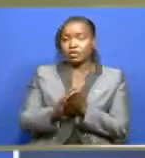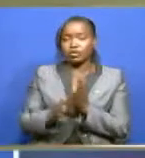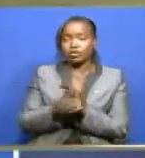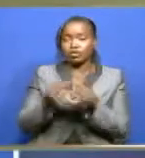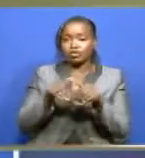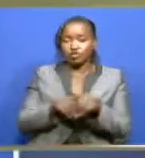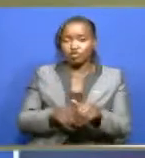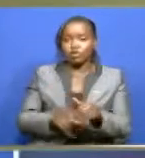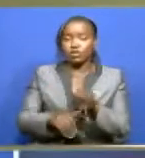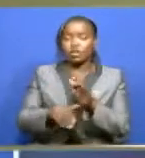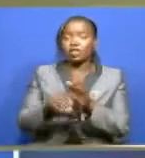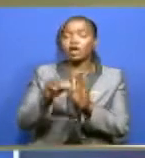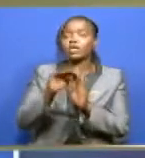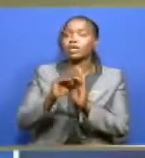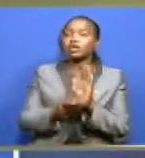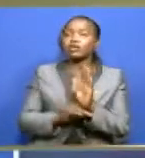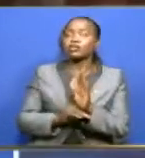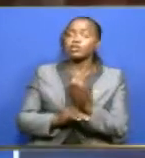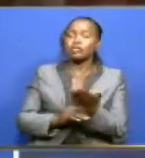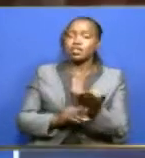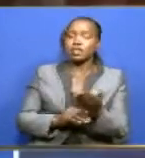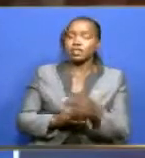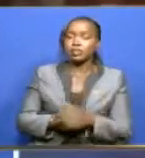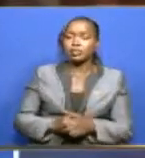kuzingatia utaratibu uliowekwa.